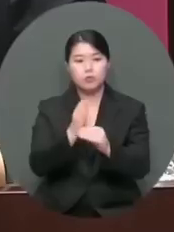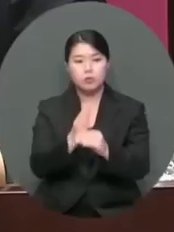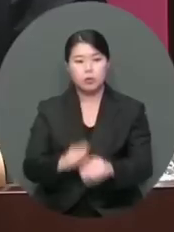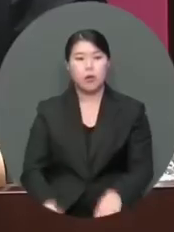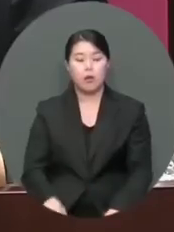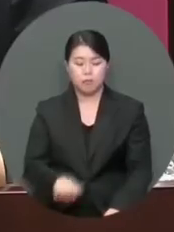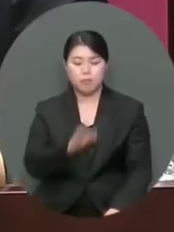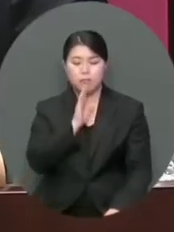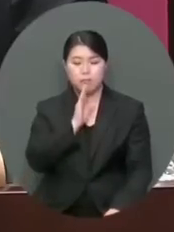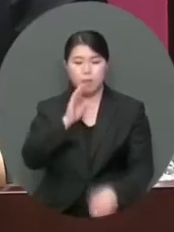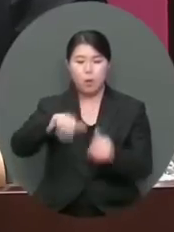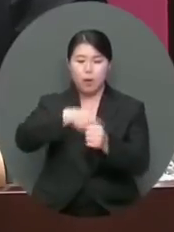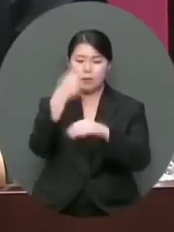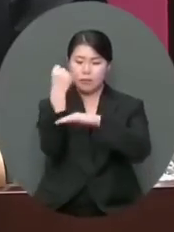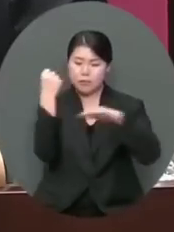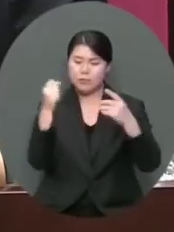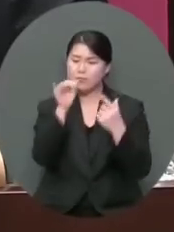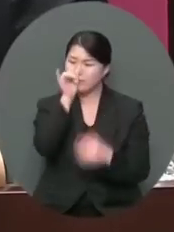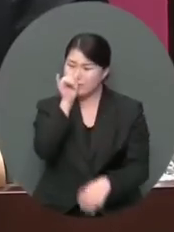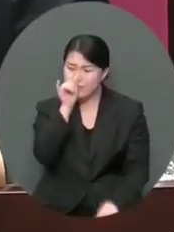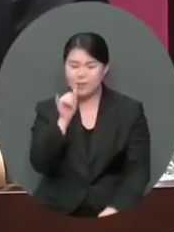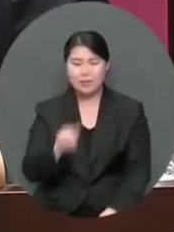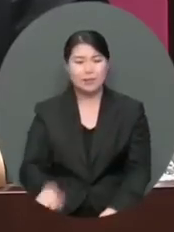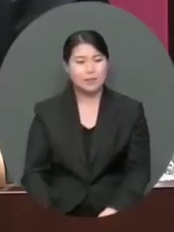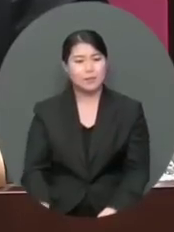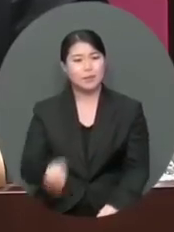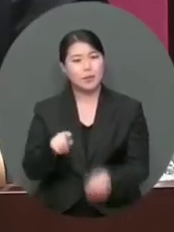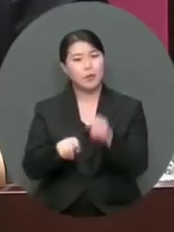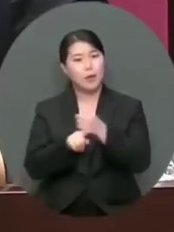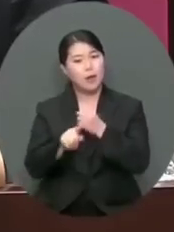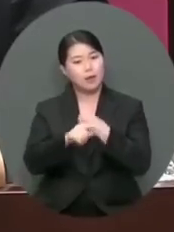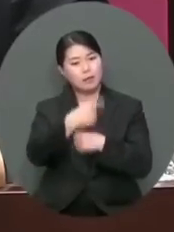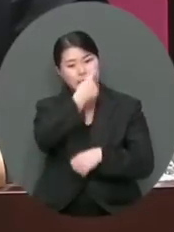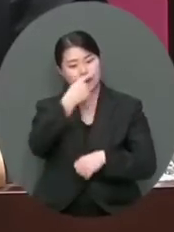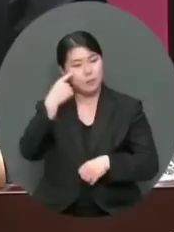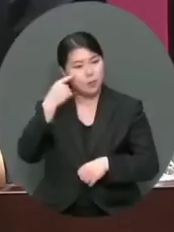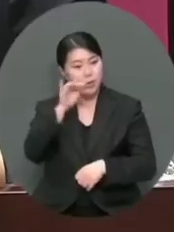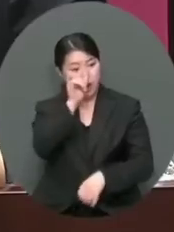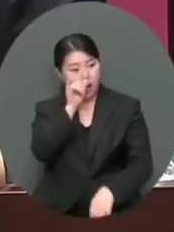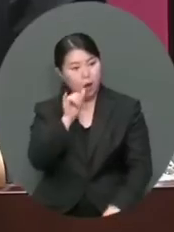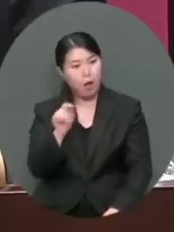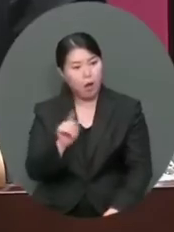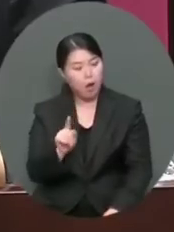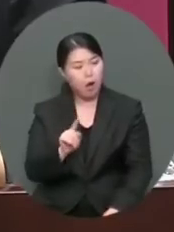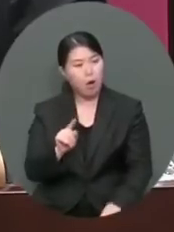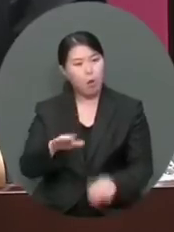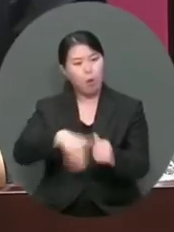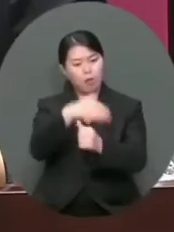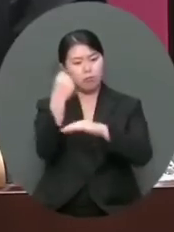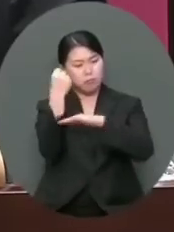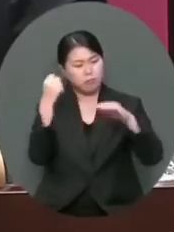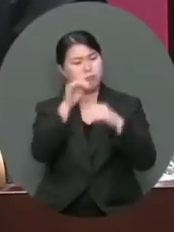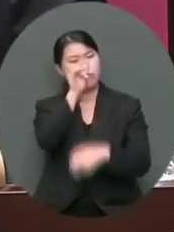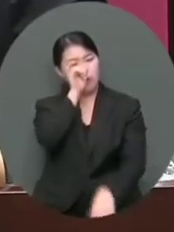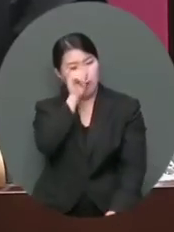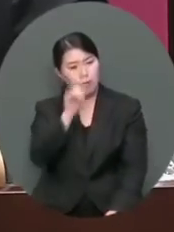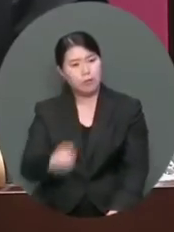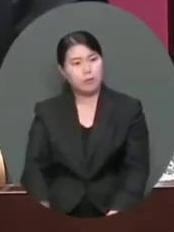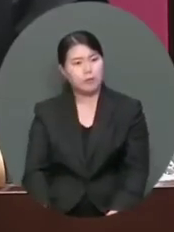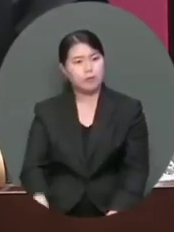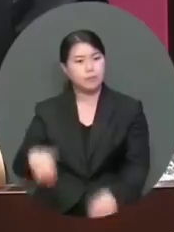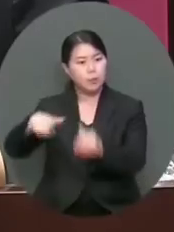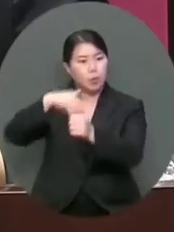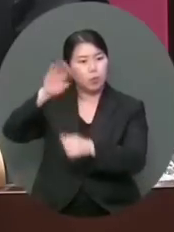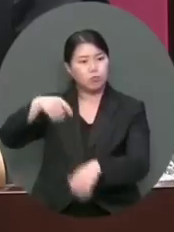우리 환경 기준들이 다 있지 않습니까? 이것은 과학적으로 증명된 데이터가 있을까요? 아, 당연히 환경 기준들이 다 있죠. 우리